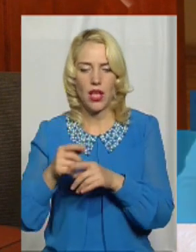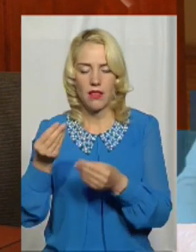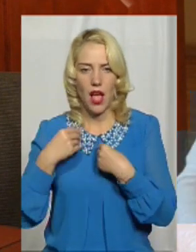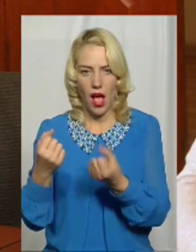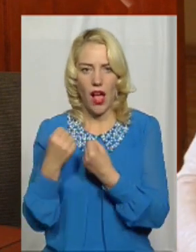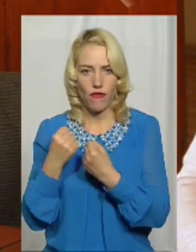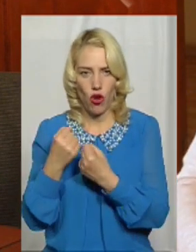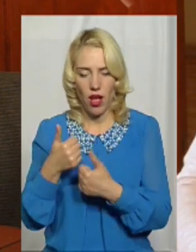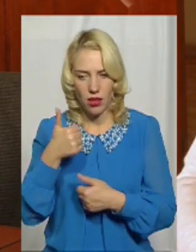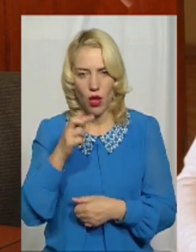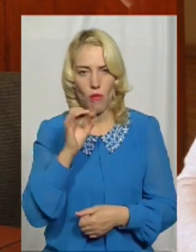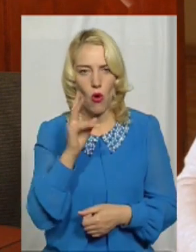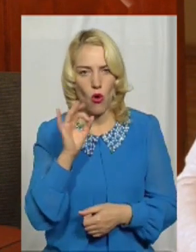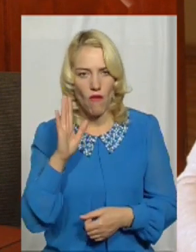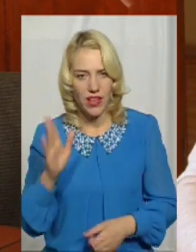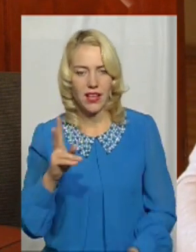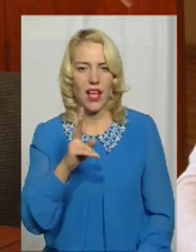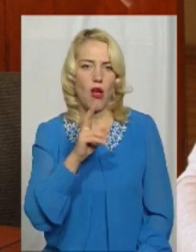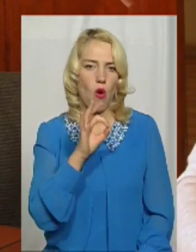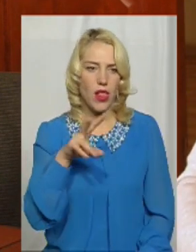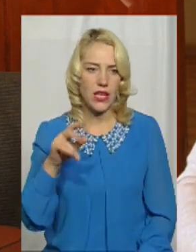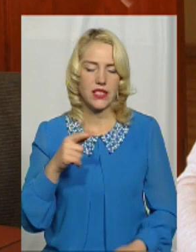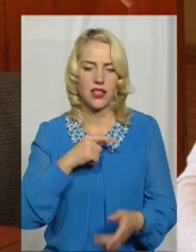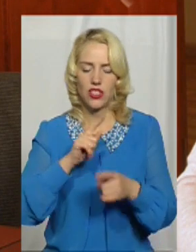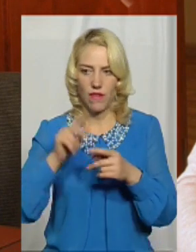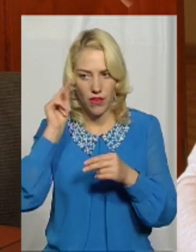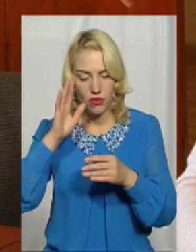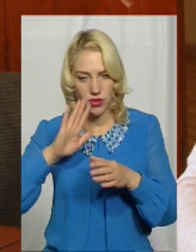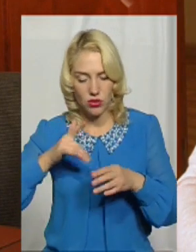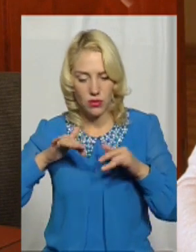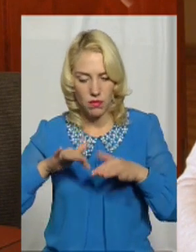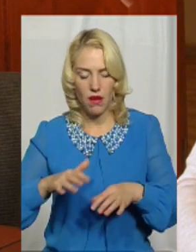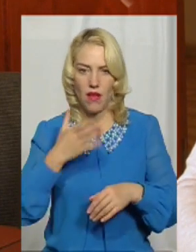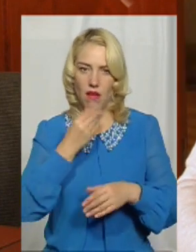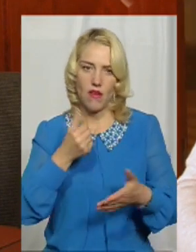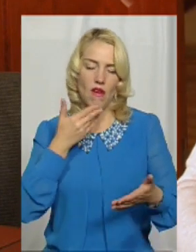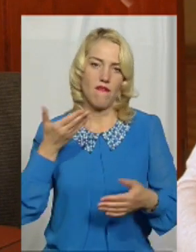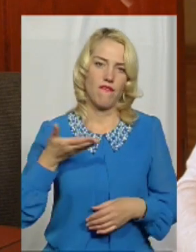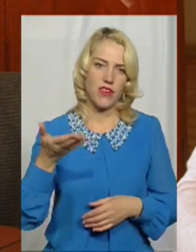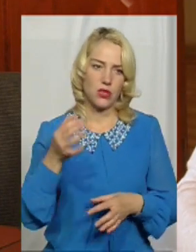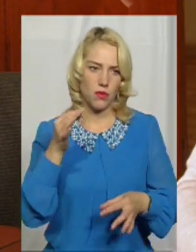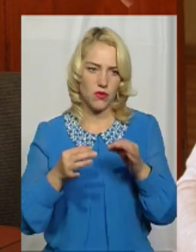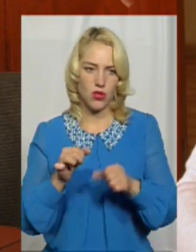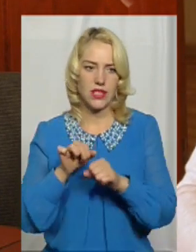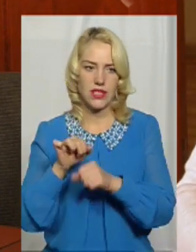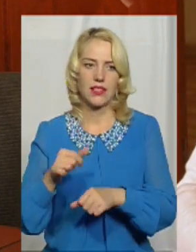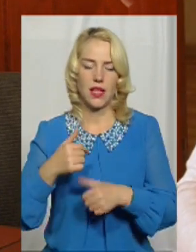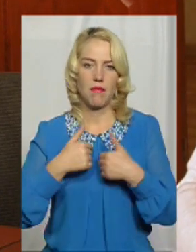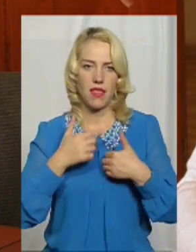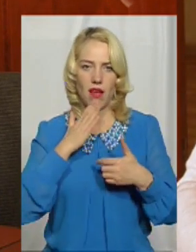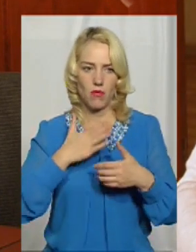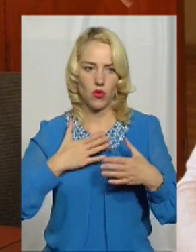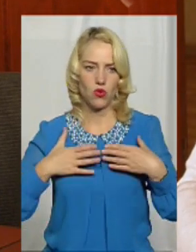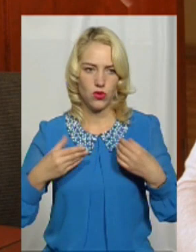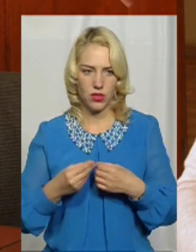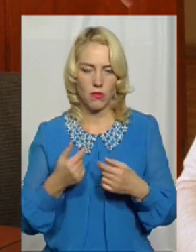нашу ситуацію і швидко написала заяву до суду. У суді вона дуже гарно виступила. Молодець, захистила мене і мою сім'ю.